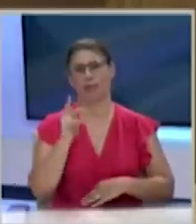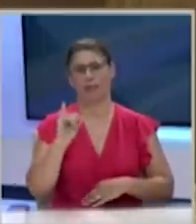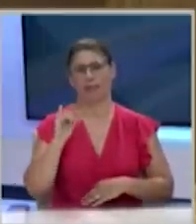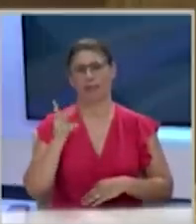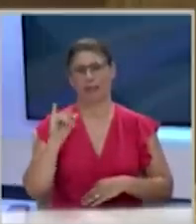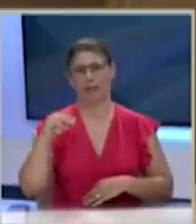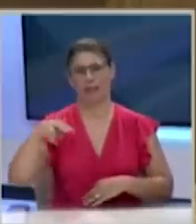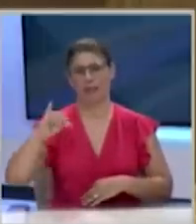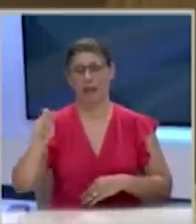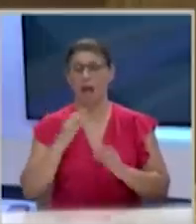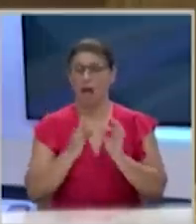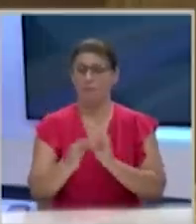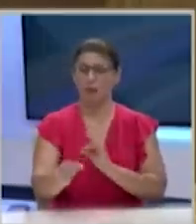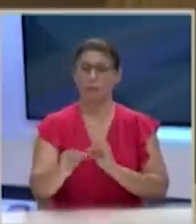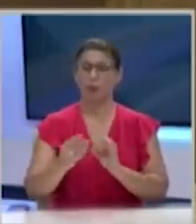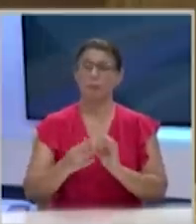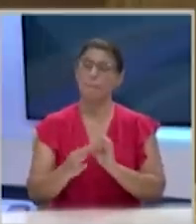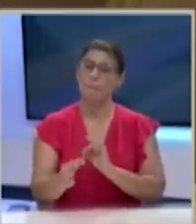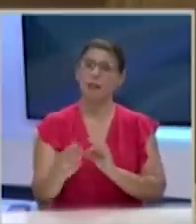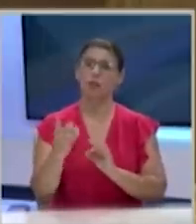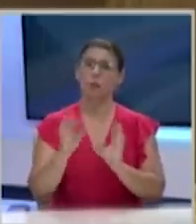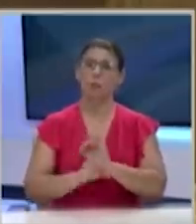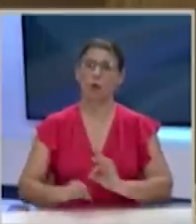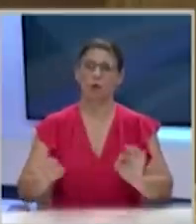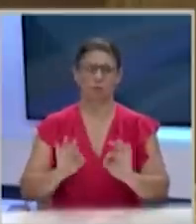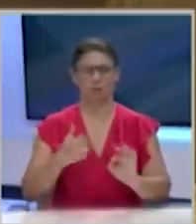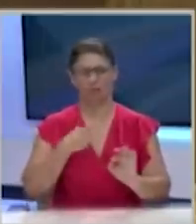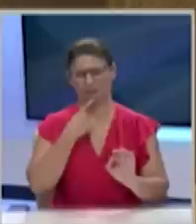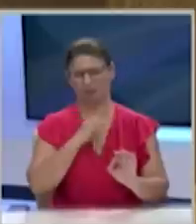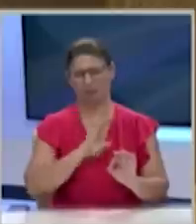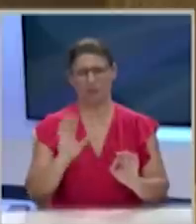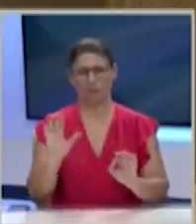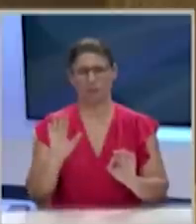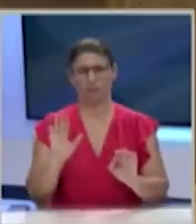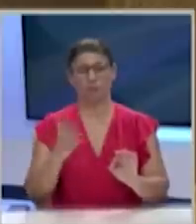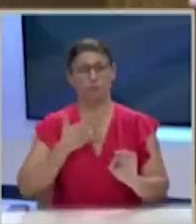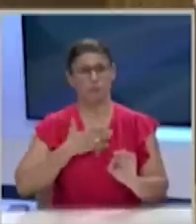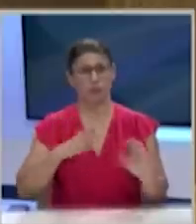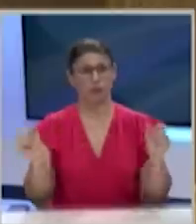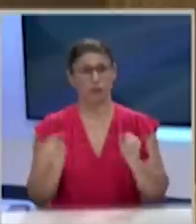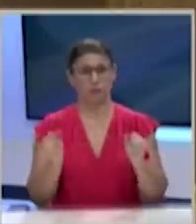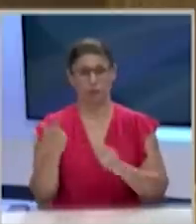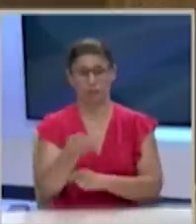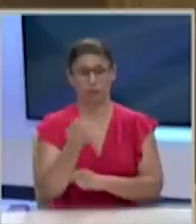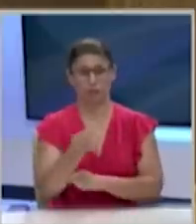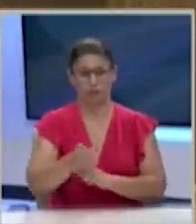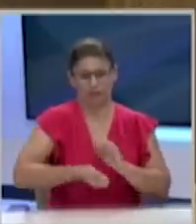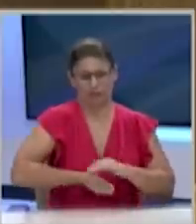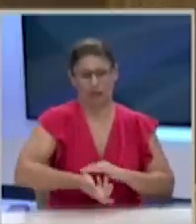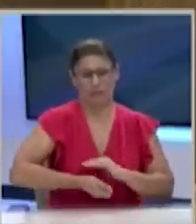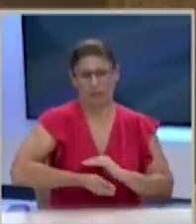μέτρων πρόληψης. Δεν θέλω να κάνω σχόλιο ότι το χειμώνα οι πυροσβέστες παίζουν